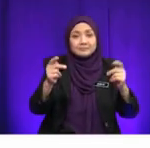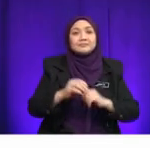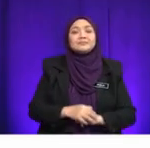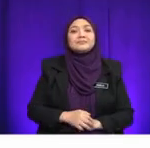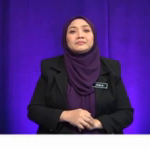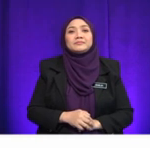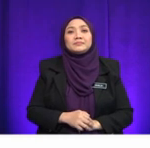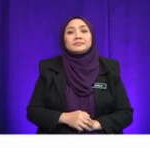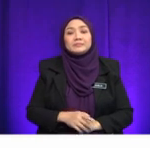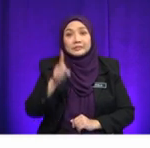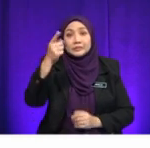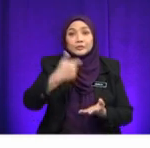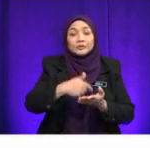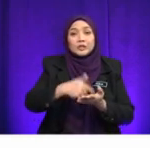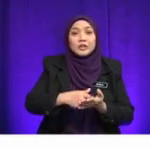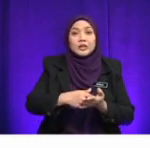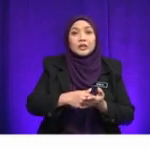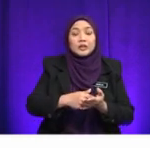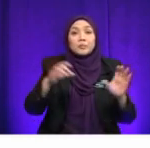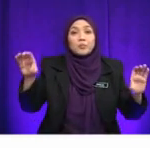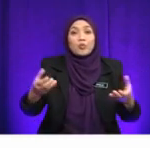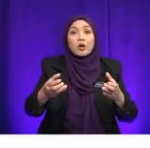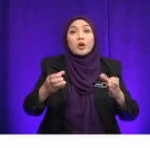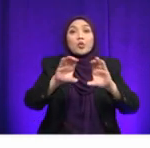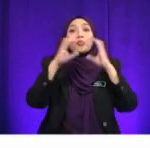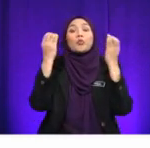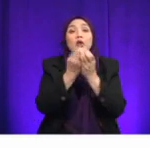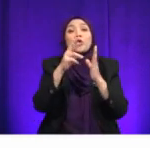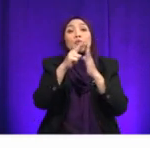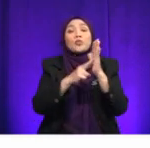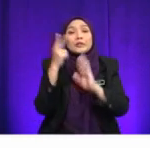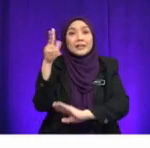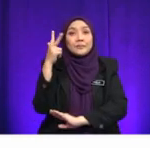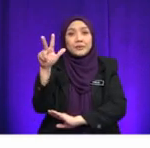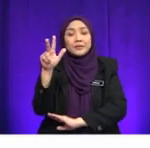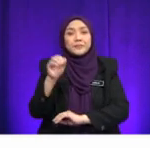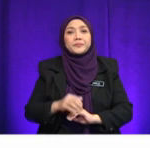satu lagi lah penumbuhan kumpulan rukun 13 jadi